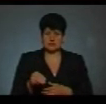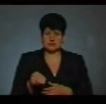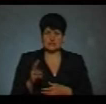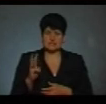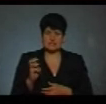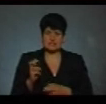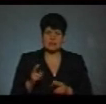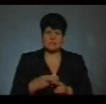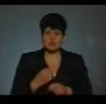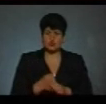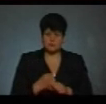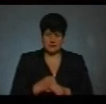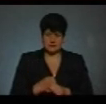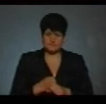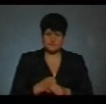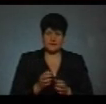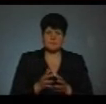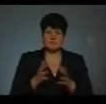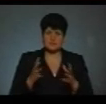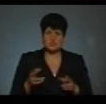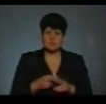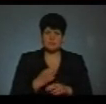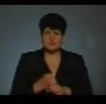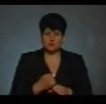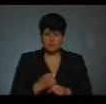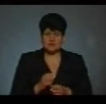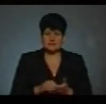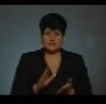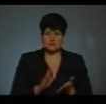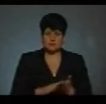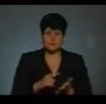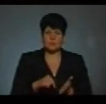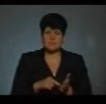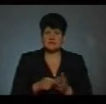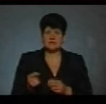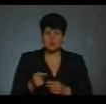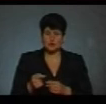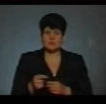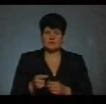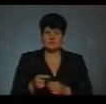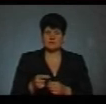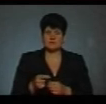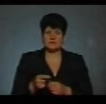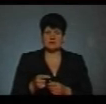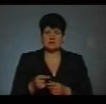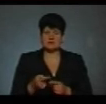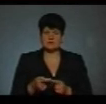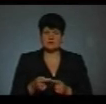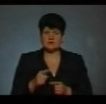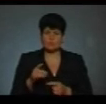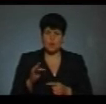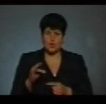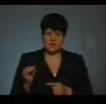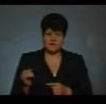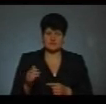11300 безробітних. Найбільше безробітних під час карантину зареєстровано в місті Тернополі, Тернопільський міськрайонний центр зайнятості, в